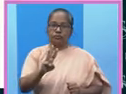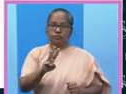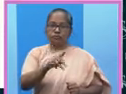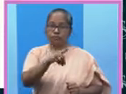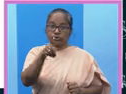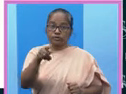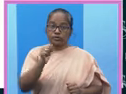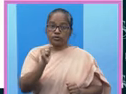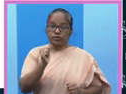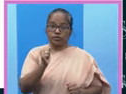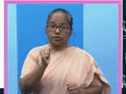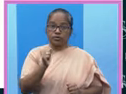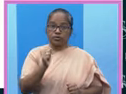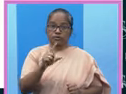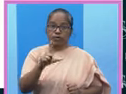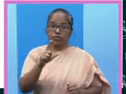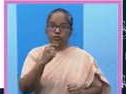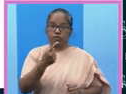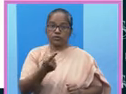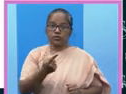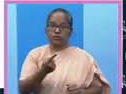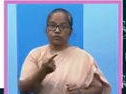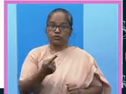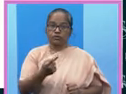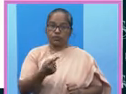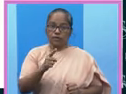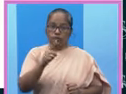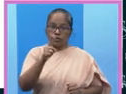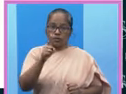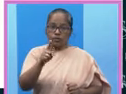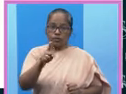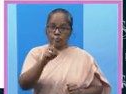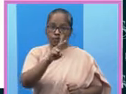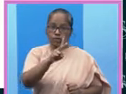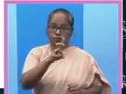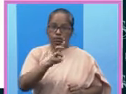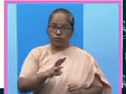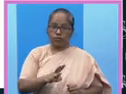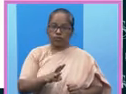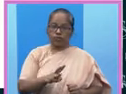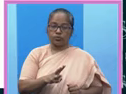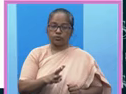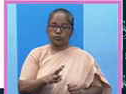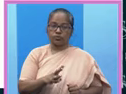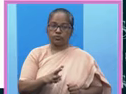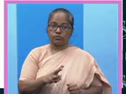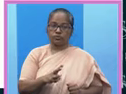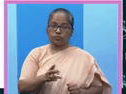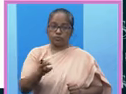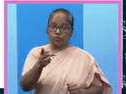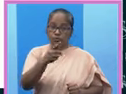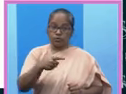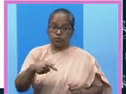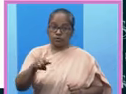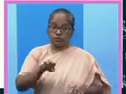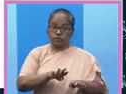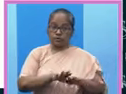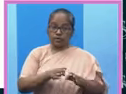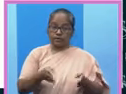இங்கே எதனுடைய வில்லி நீளம் நம்ம சொல்ல போகிறோம்? மூணு பாகமாக பிரித்து, இது ஒரு வில்லி நீளம், இது ஒரு வில்லி நீளம், இது ஒரு வில்லி நீளம். ஸோ மூணு